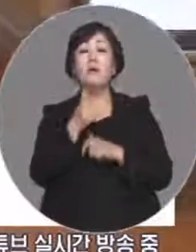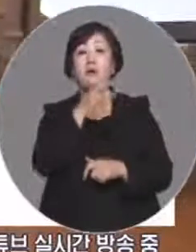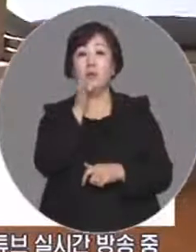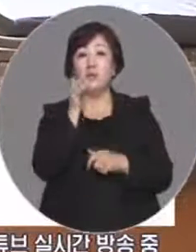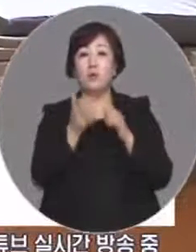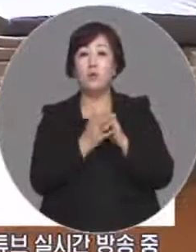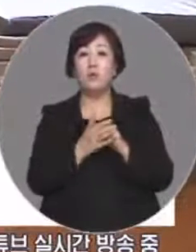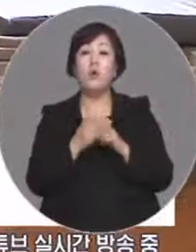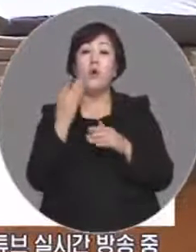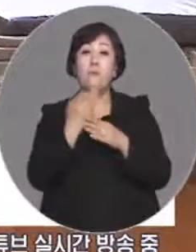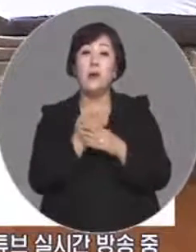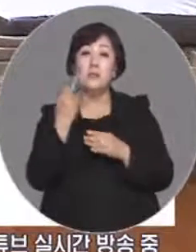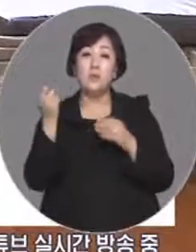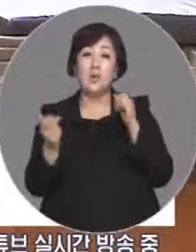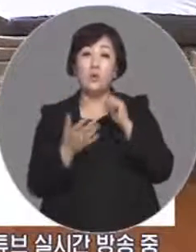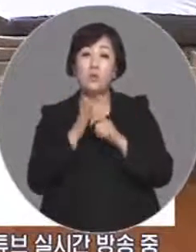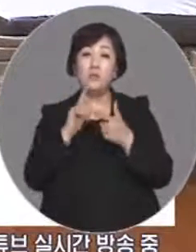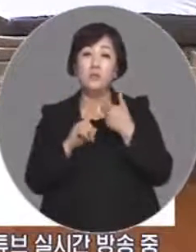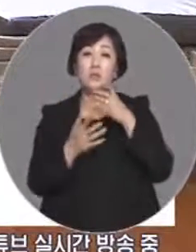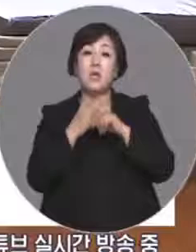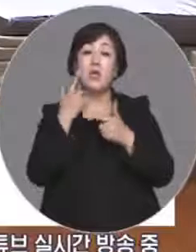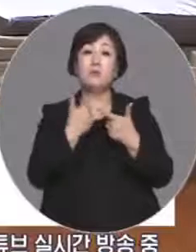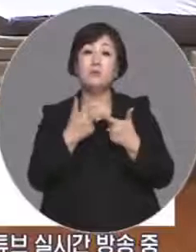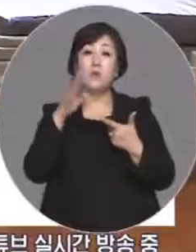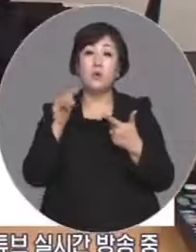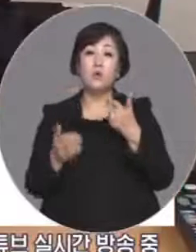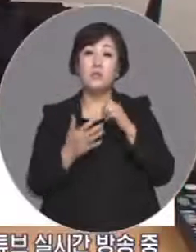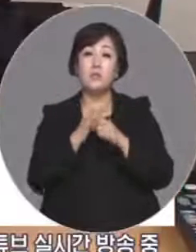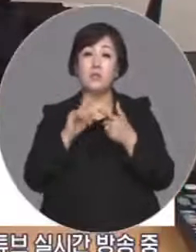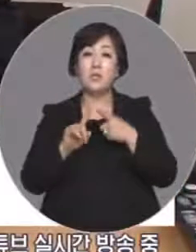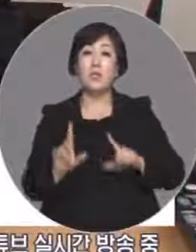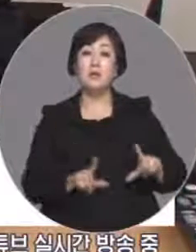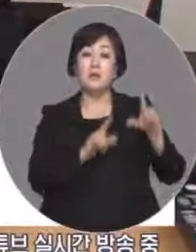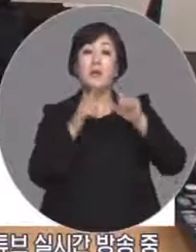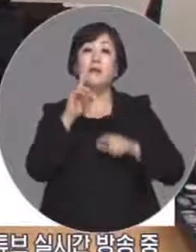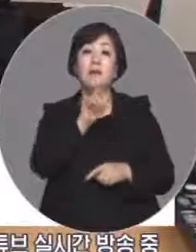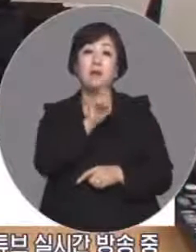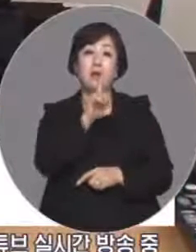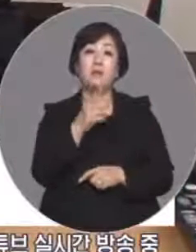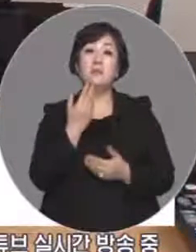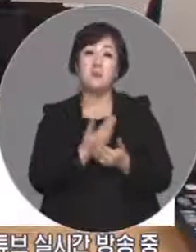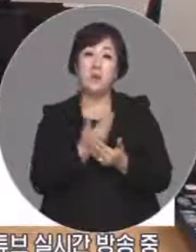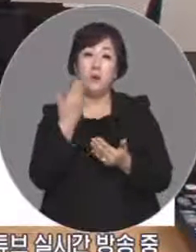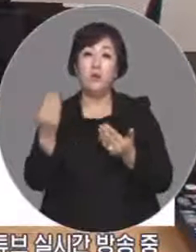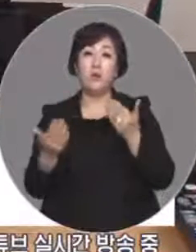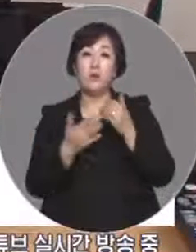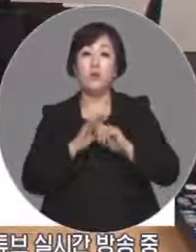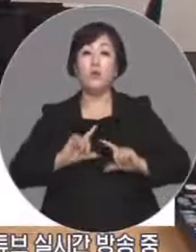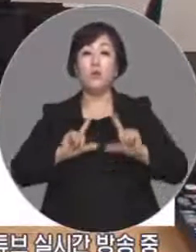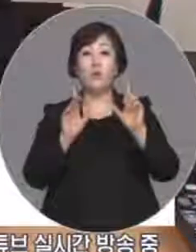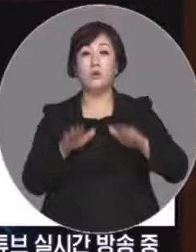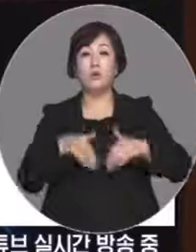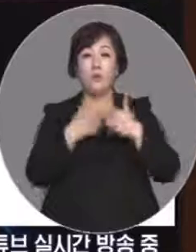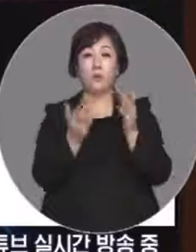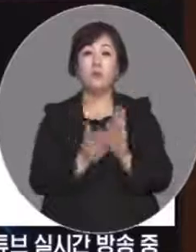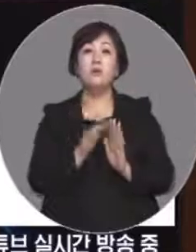또 마산의료원의 17명, 부산제3생활치료센터의 11명을 옮기는 등 동남권 3개